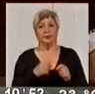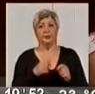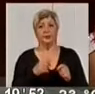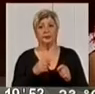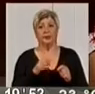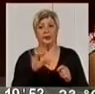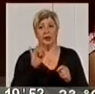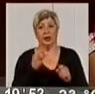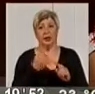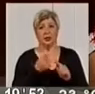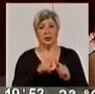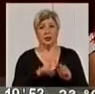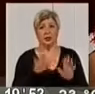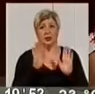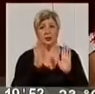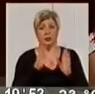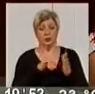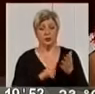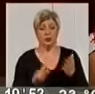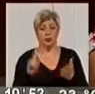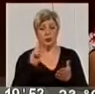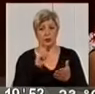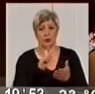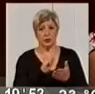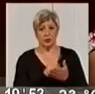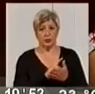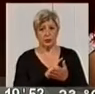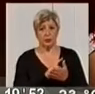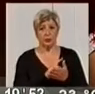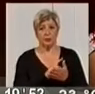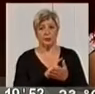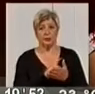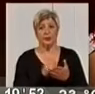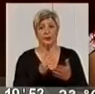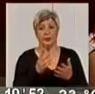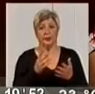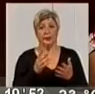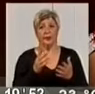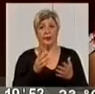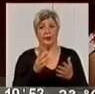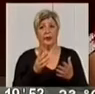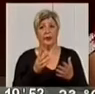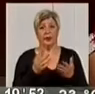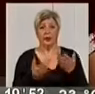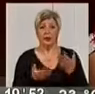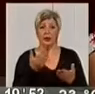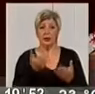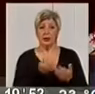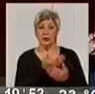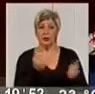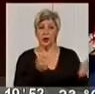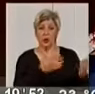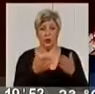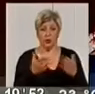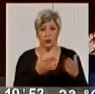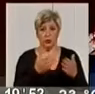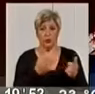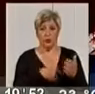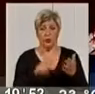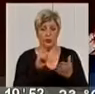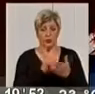І це буде теж в обов'язковому, якщо вони вже готові і допускають дітей до купання в цьому водоймищі, то в